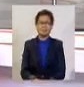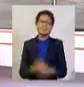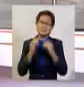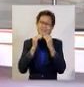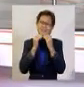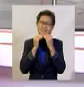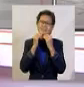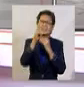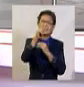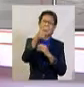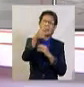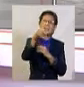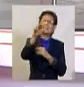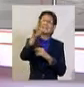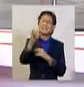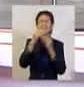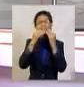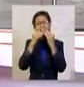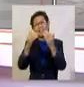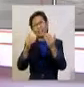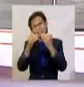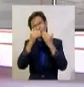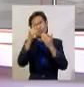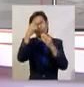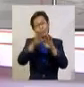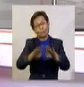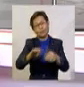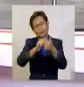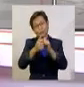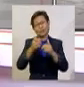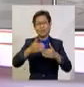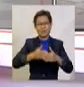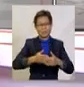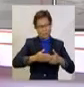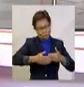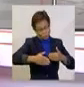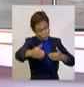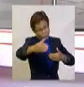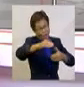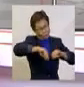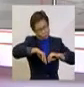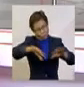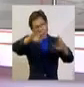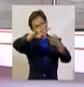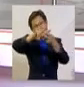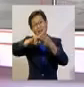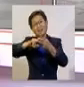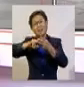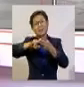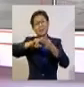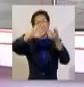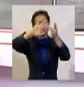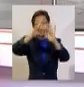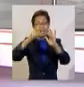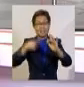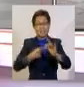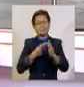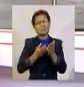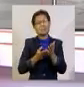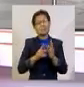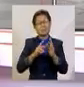Ya, Nazri Fahmi, terima kasih untuk paparan sukan malam ini. Ya, seterusnya untuk mengikuti apa yang tular di laman sosial, kita ke segmen